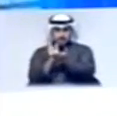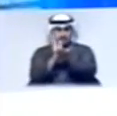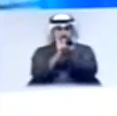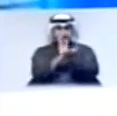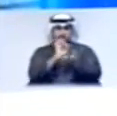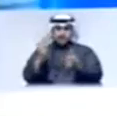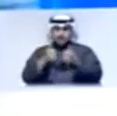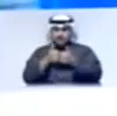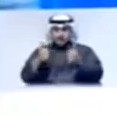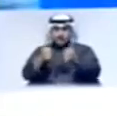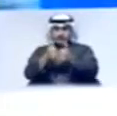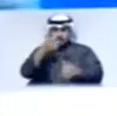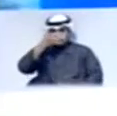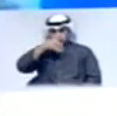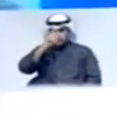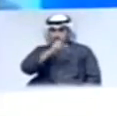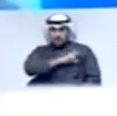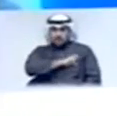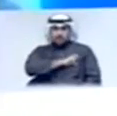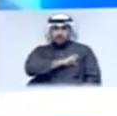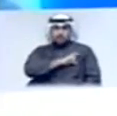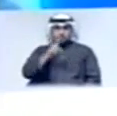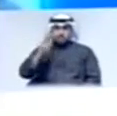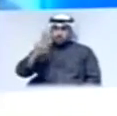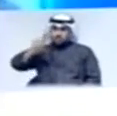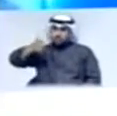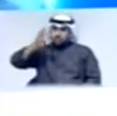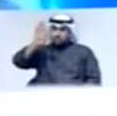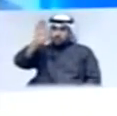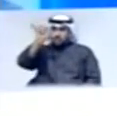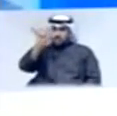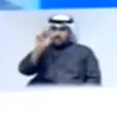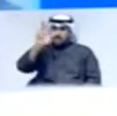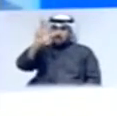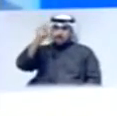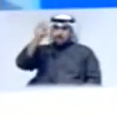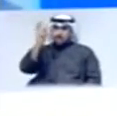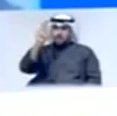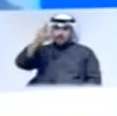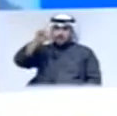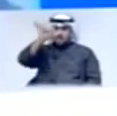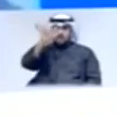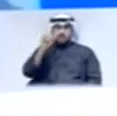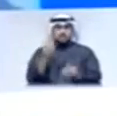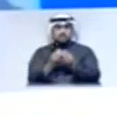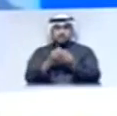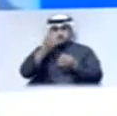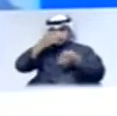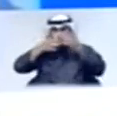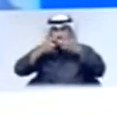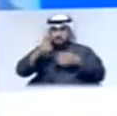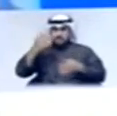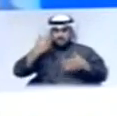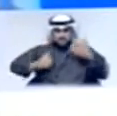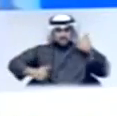وكيل عريف تركي محمد العنزي الذي توفي إثر حادث الدس المتعمدة ورجال الأمن المصابين في الحادث، أكد